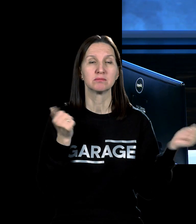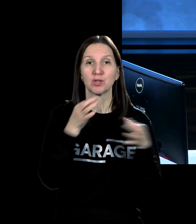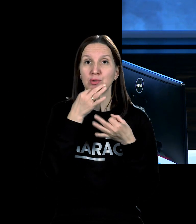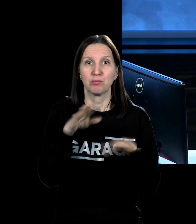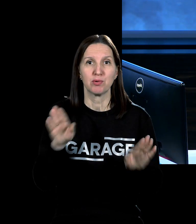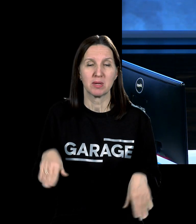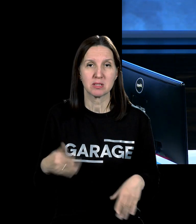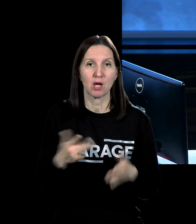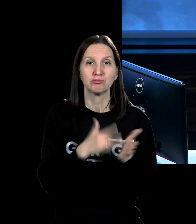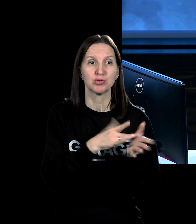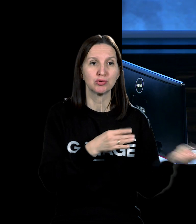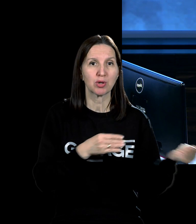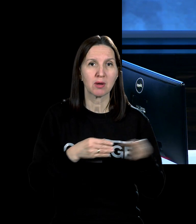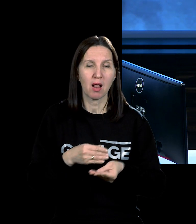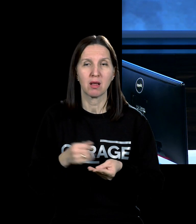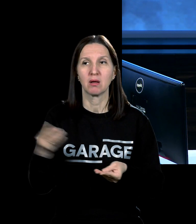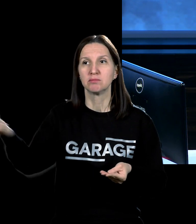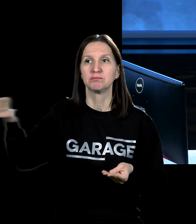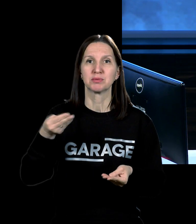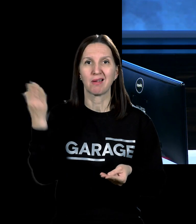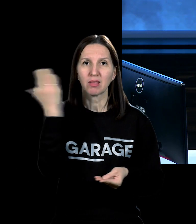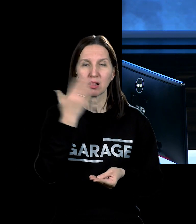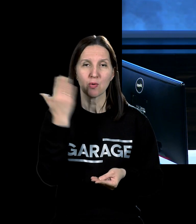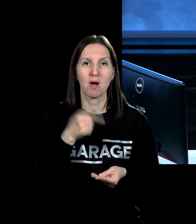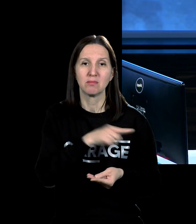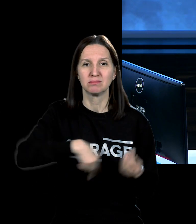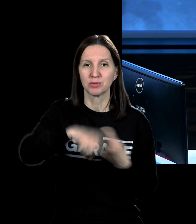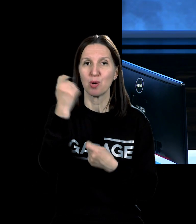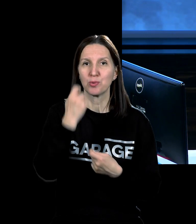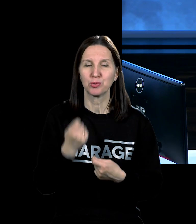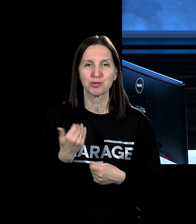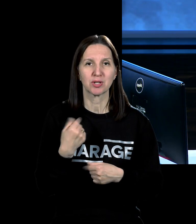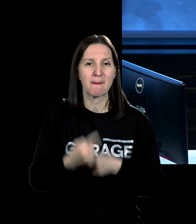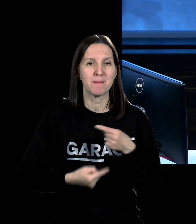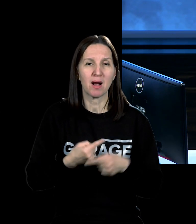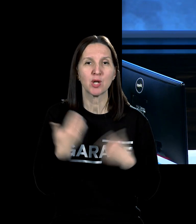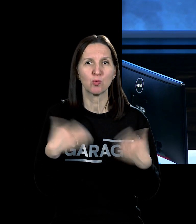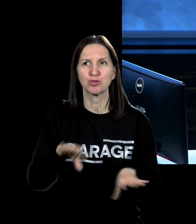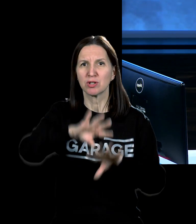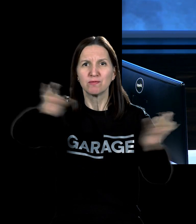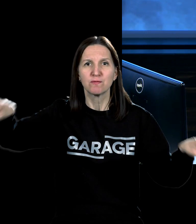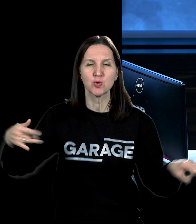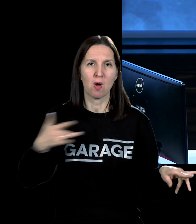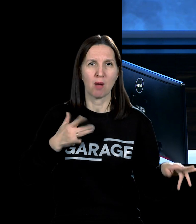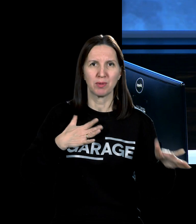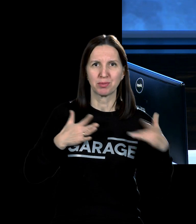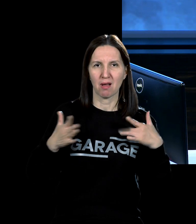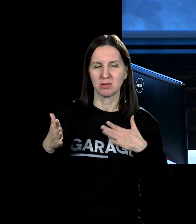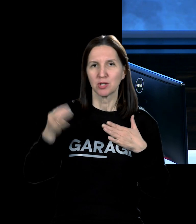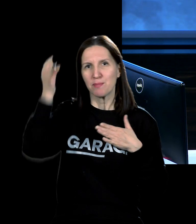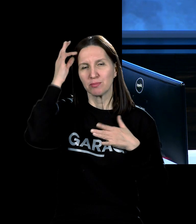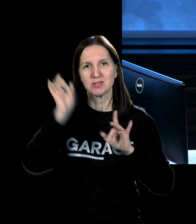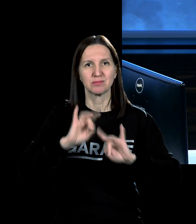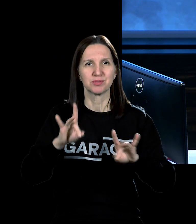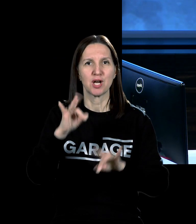могут быть взяты откуда угодно, которые могут быть взяты из журналов, которые могут быть взяты из кино. Это то поколение, которое занимается